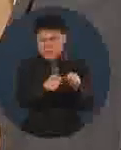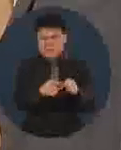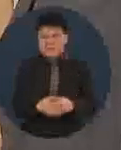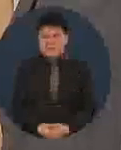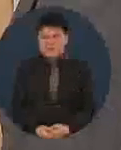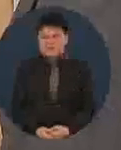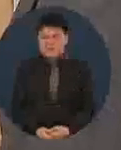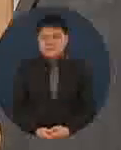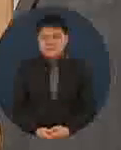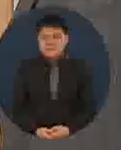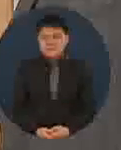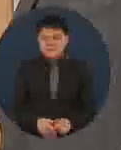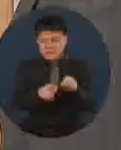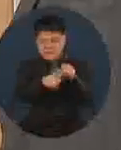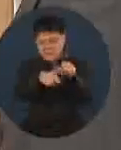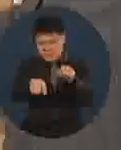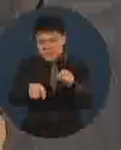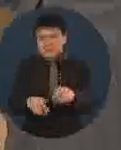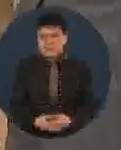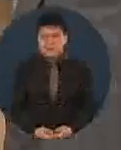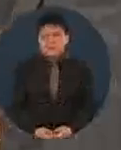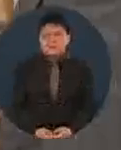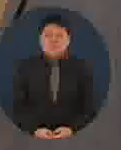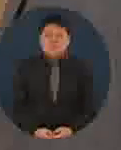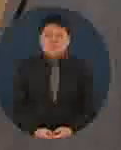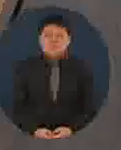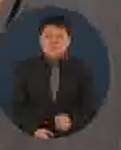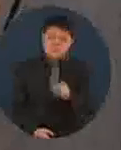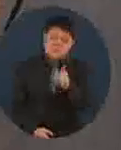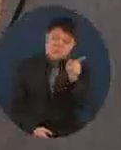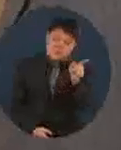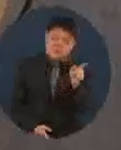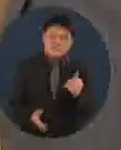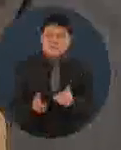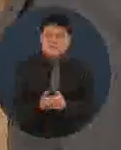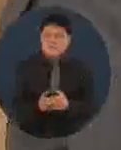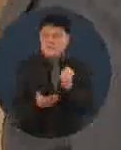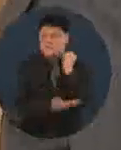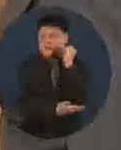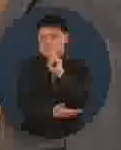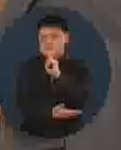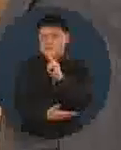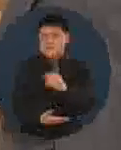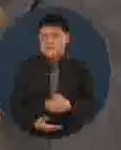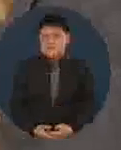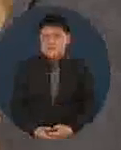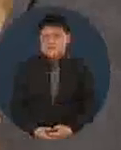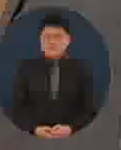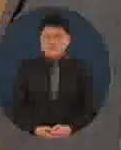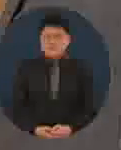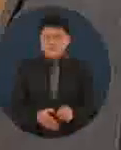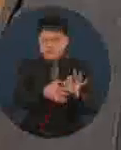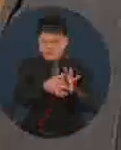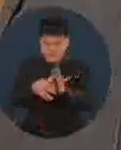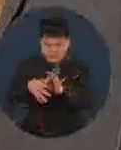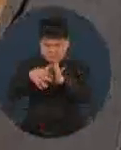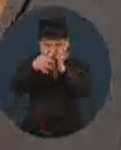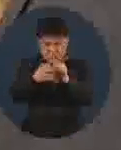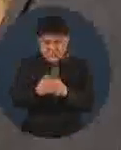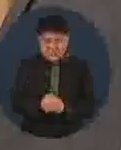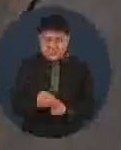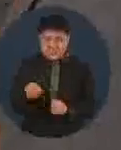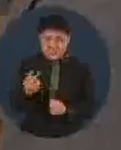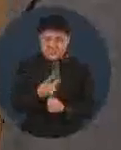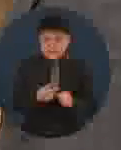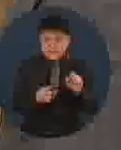입구자, 네. 일단 젖히고, 하나 젖혀서 끊게 만들고요. 이을 입고, 때, 쌍립을